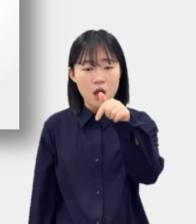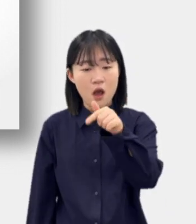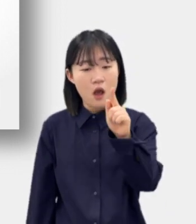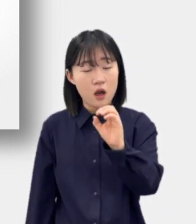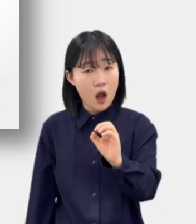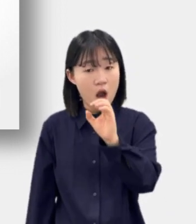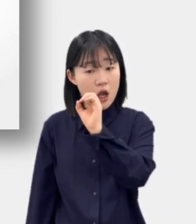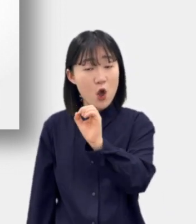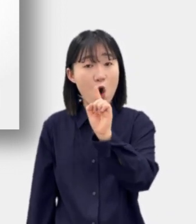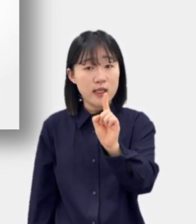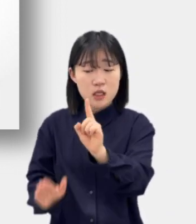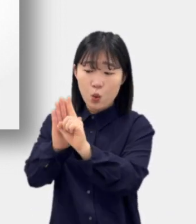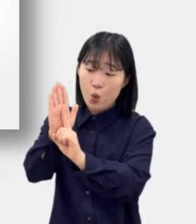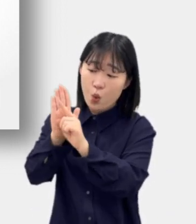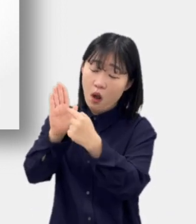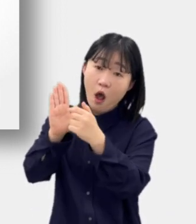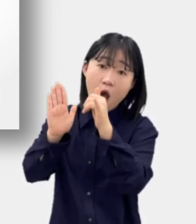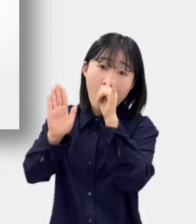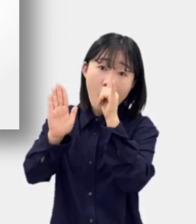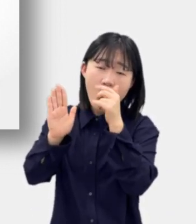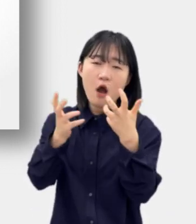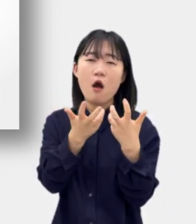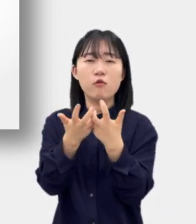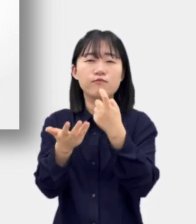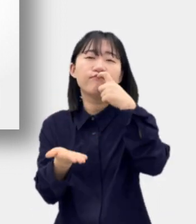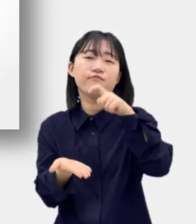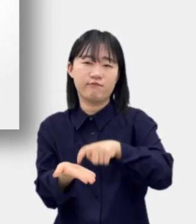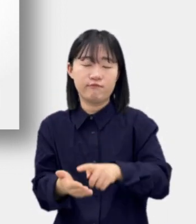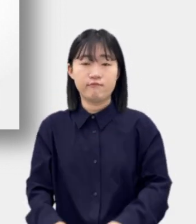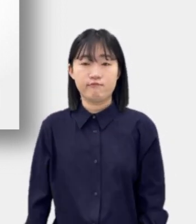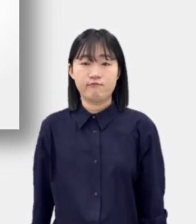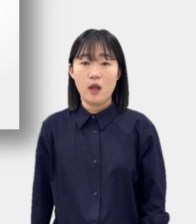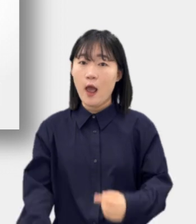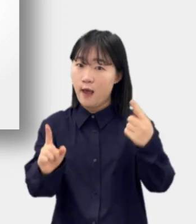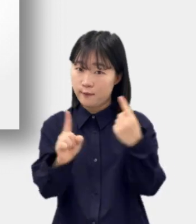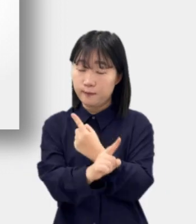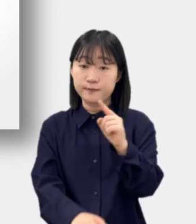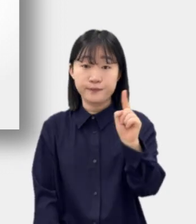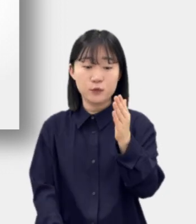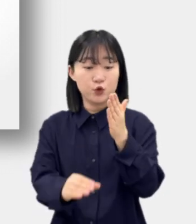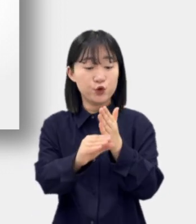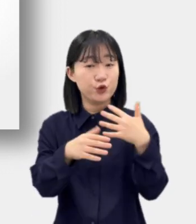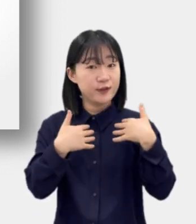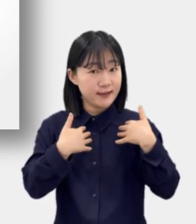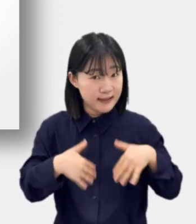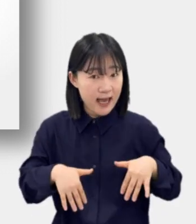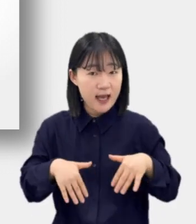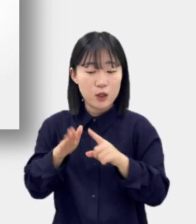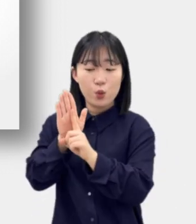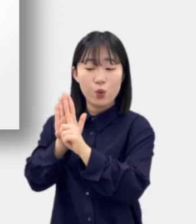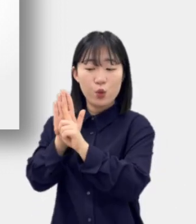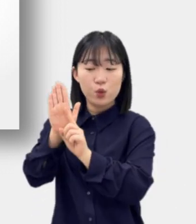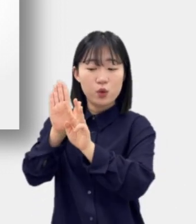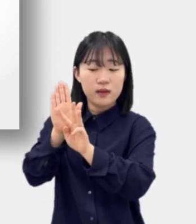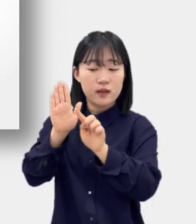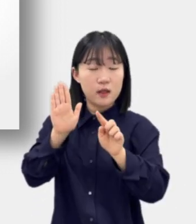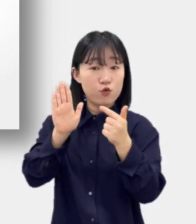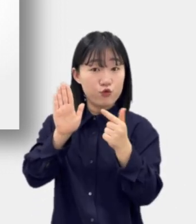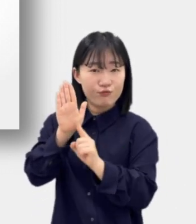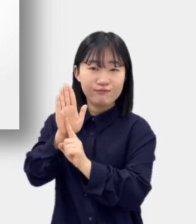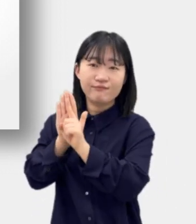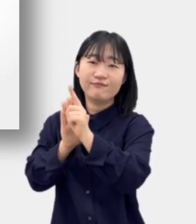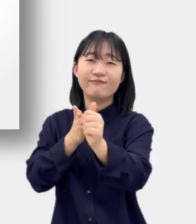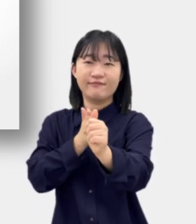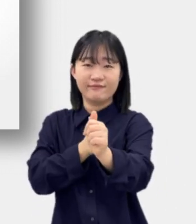또는 1로 조정되어 있을 경우 식품이 얼 수가 있습니다. 중 또는 약 3에서